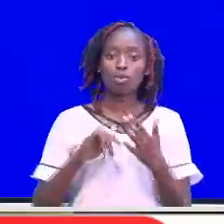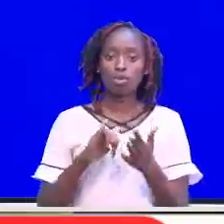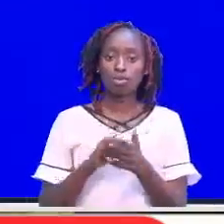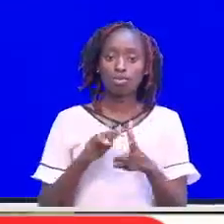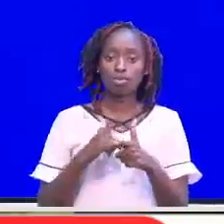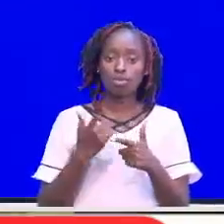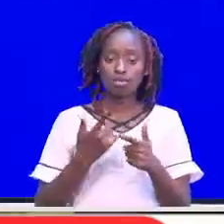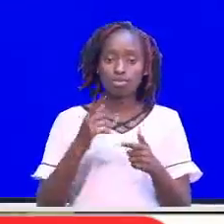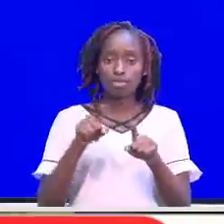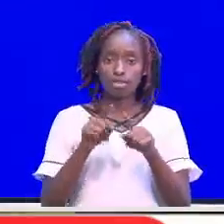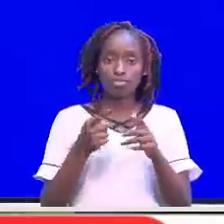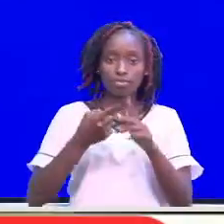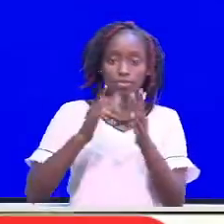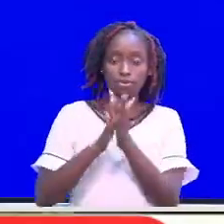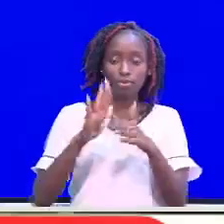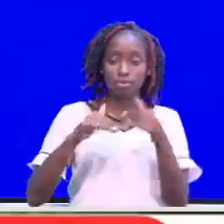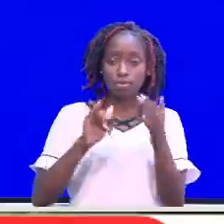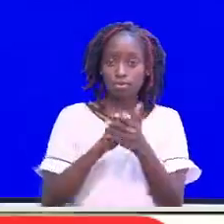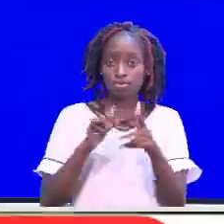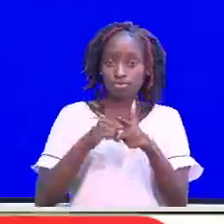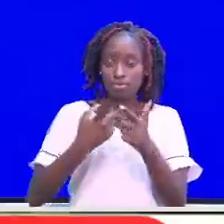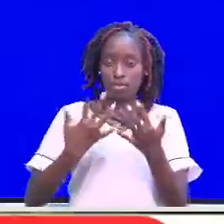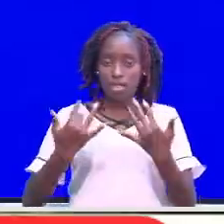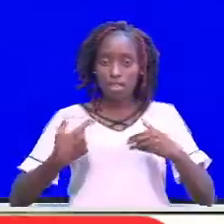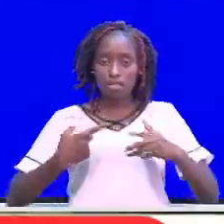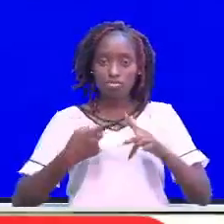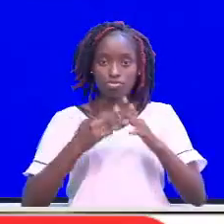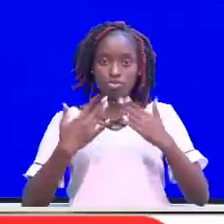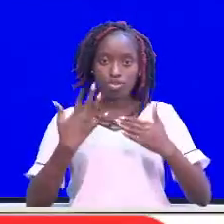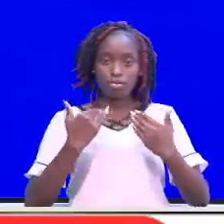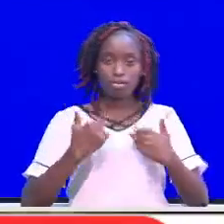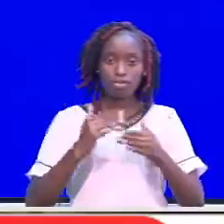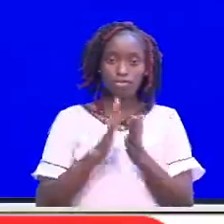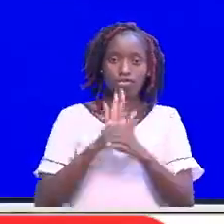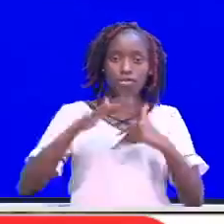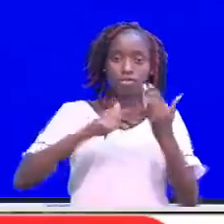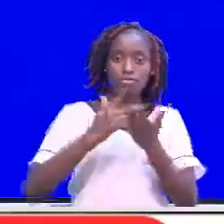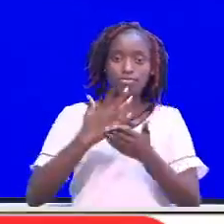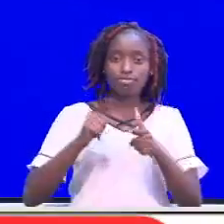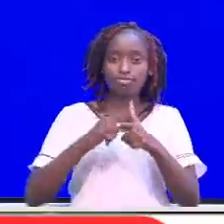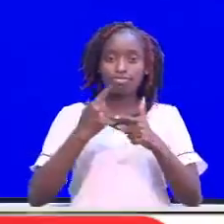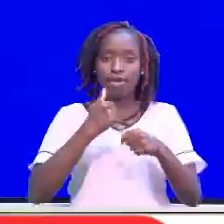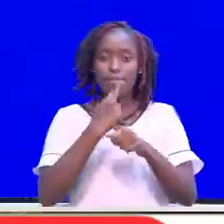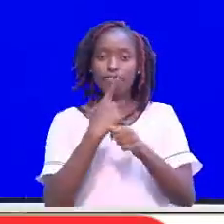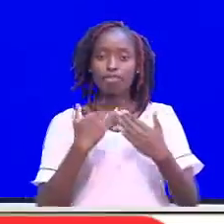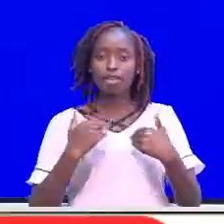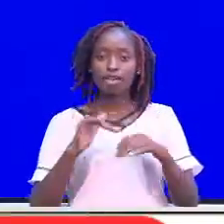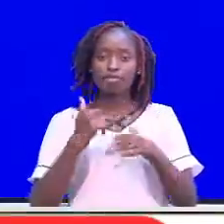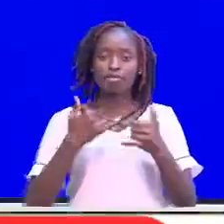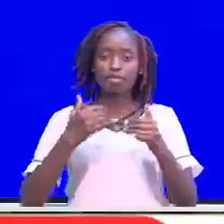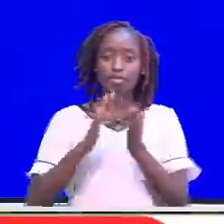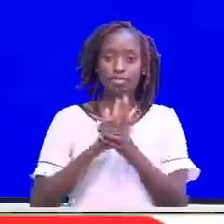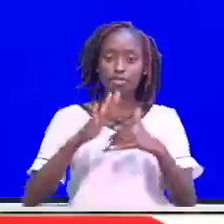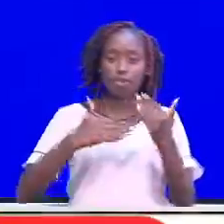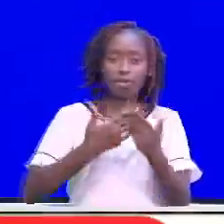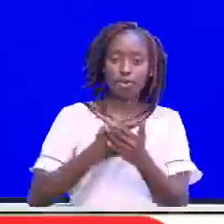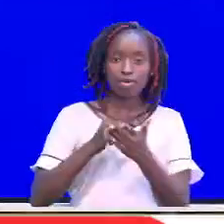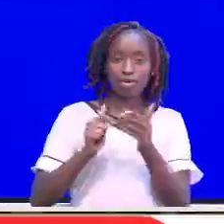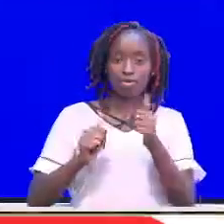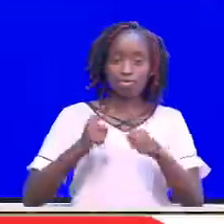kwa. So wakati wataenda walipoti hiyo kitu waelewe, watapangiwa na wazee ya hiyo mboma wameenda kuona.